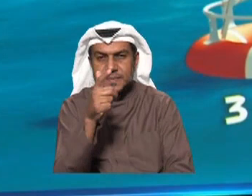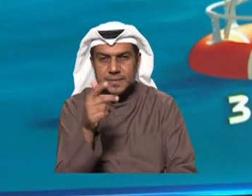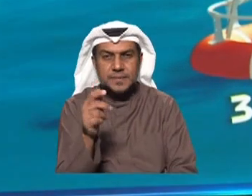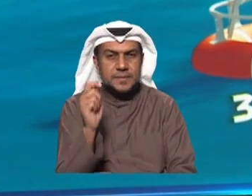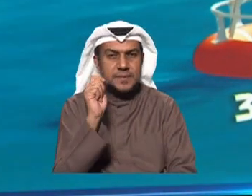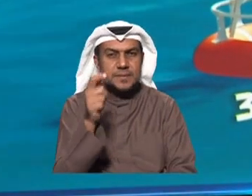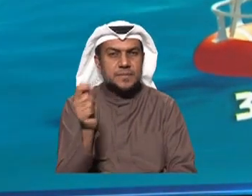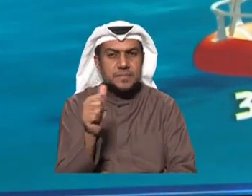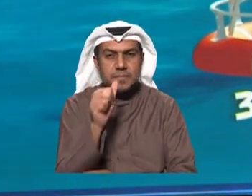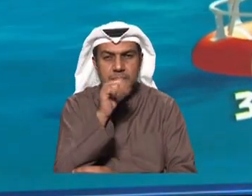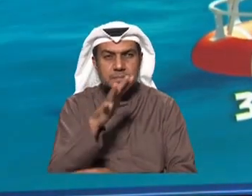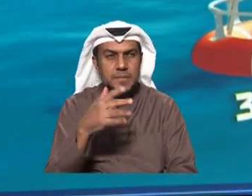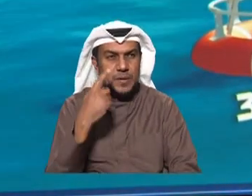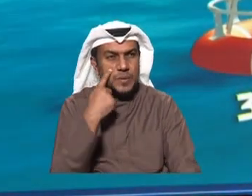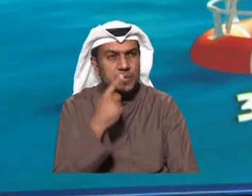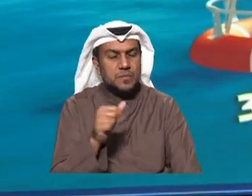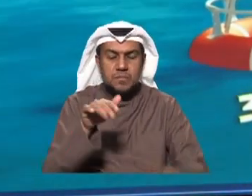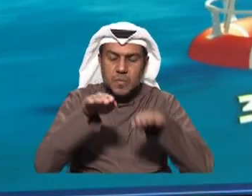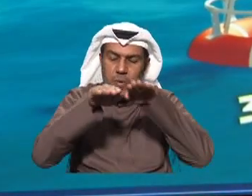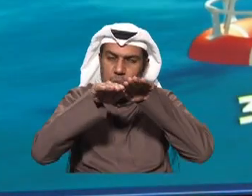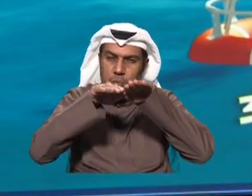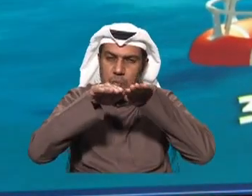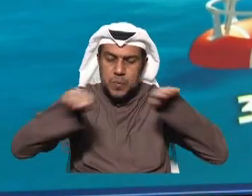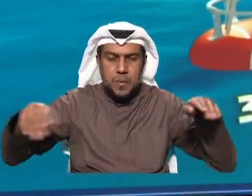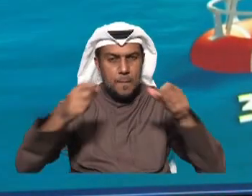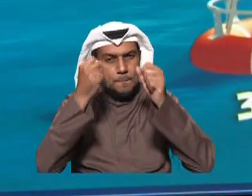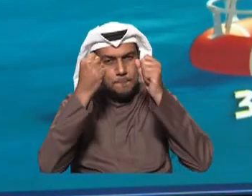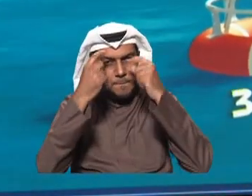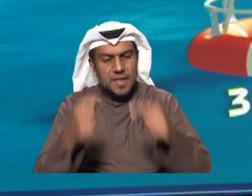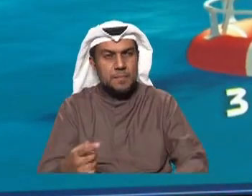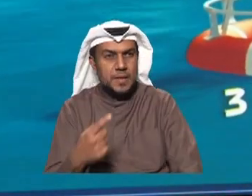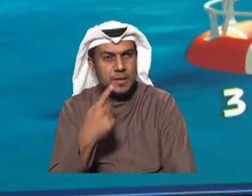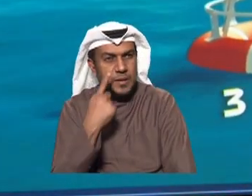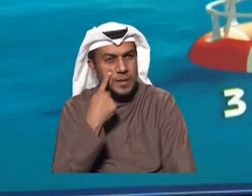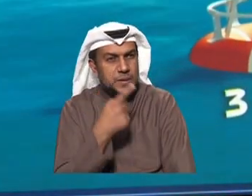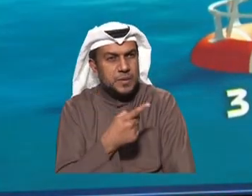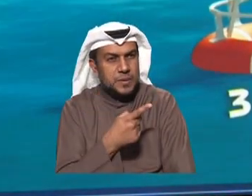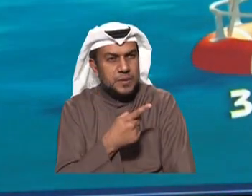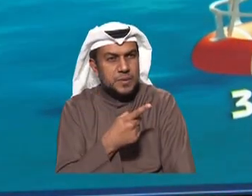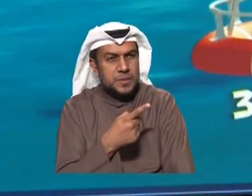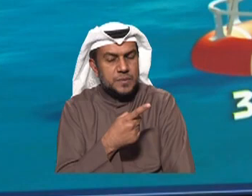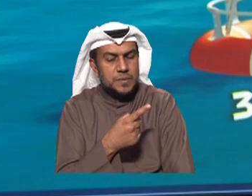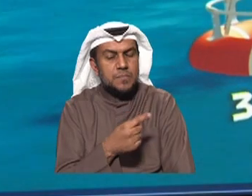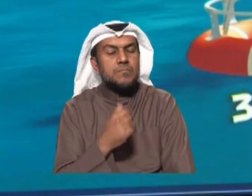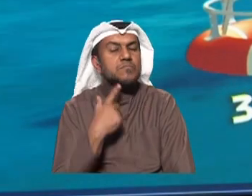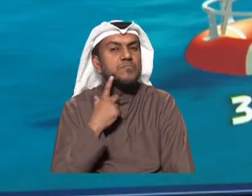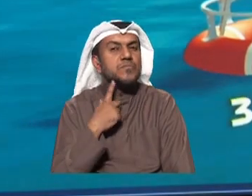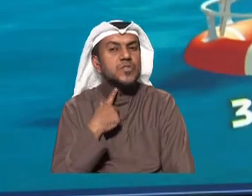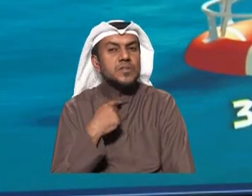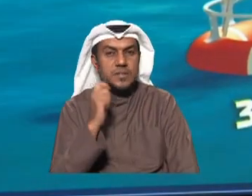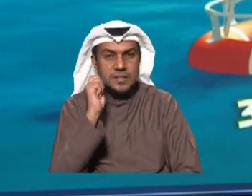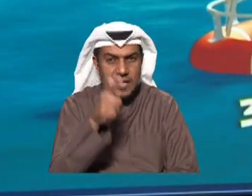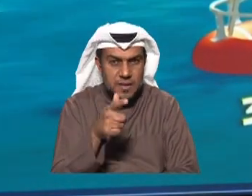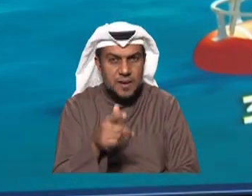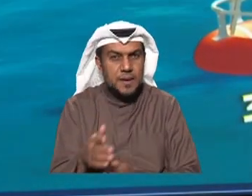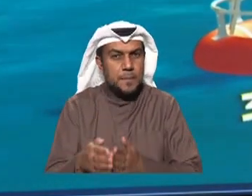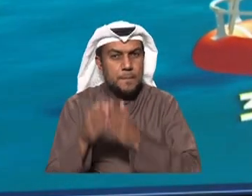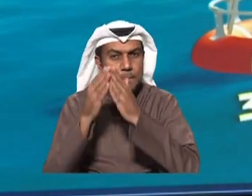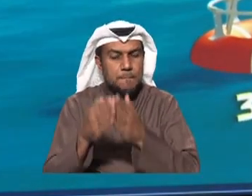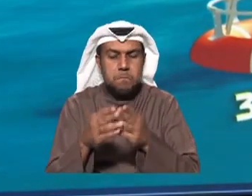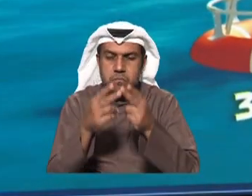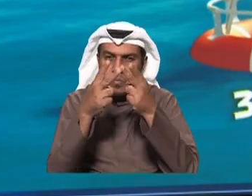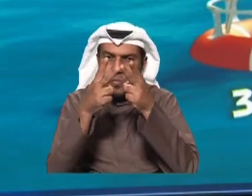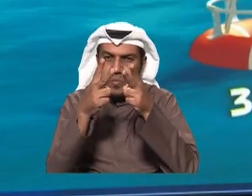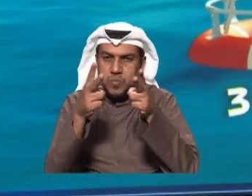البحرية. البحر راح يكون خفيف إلى معتدل الموج 1 إلى 3 قدم. الأجواء البحرية مناسبة جدا لممارسة أي نشاط بحري